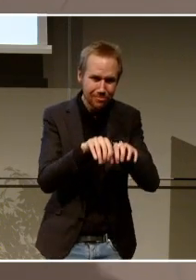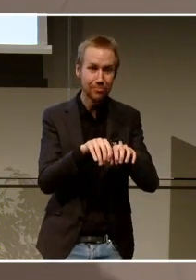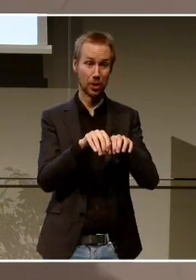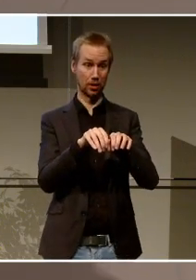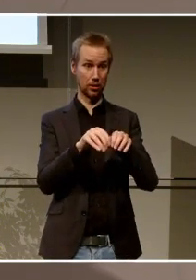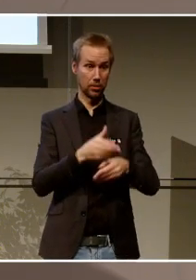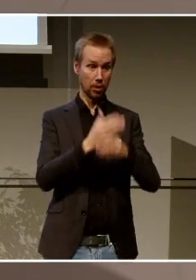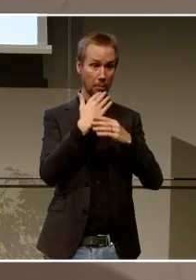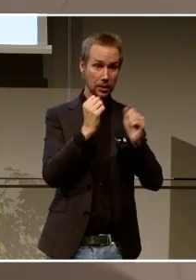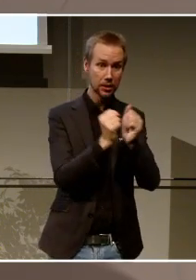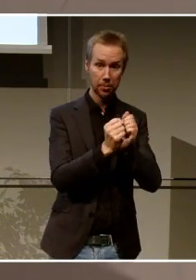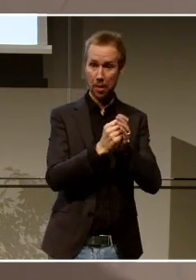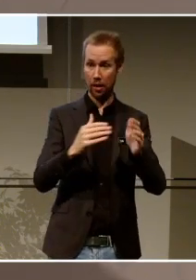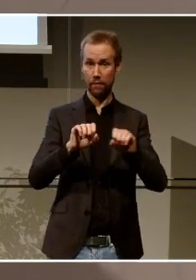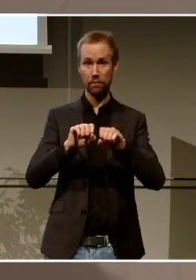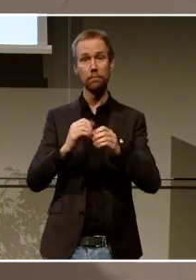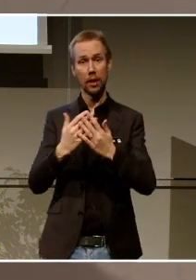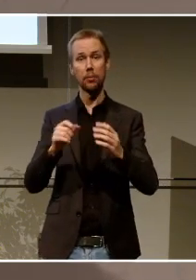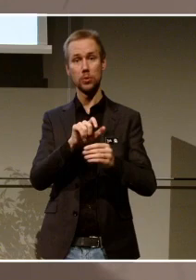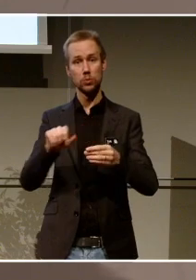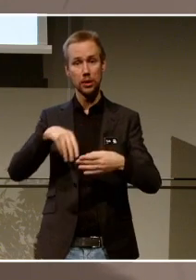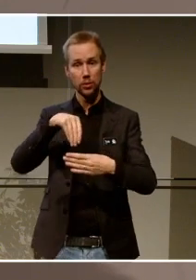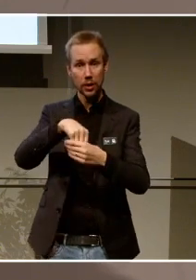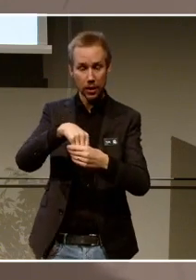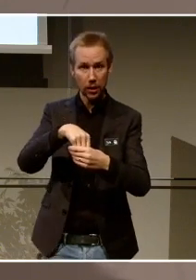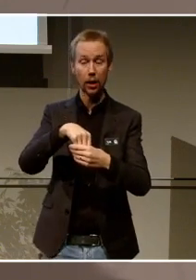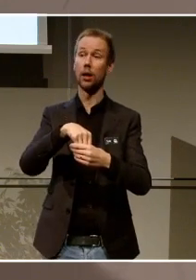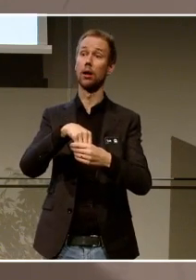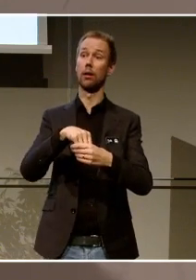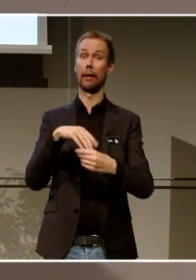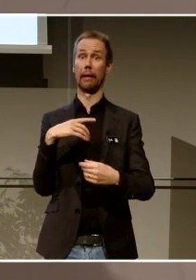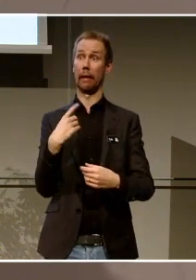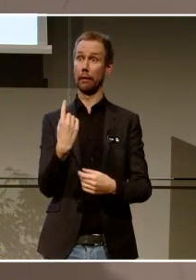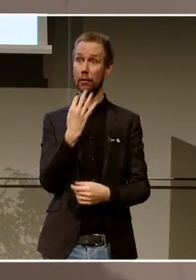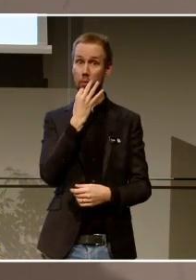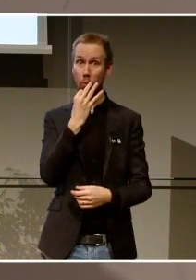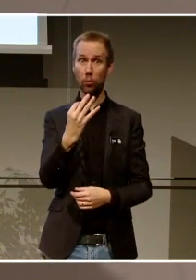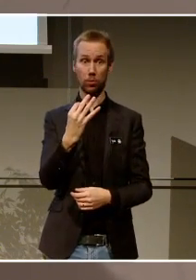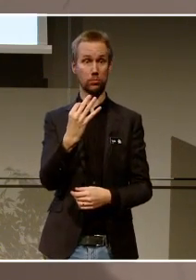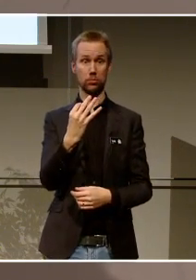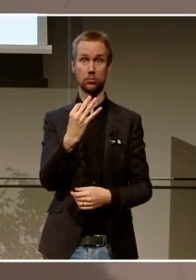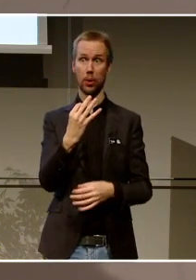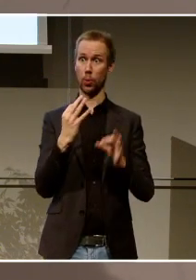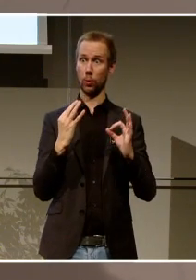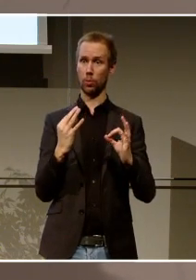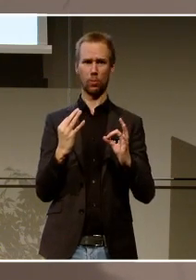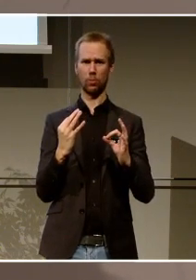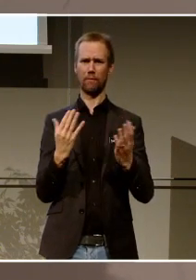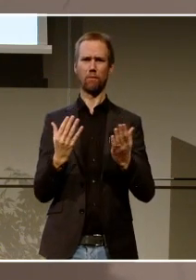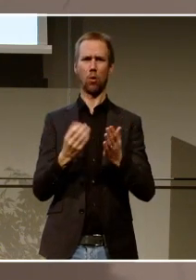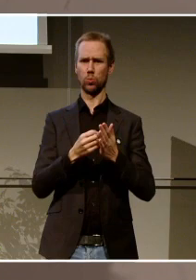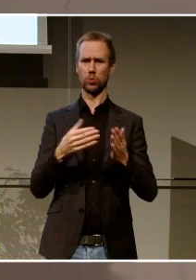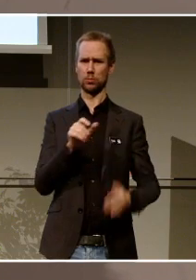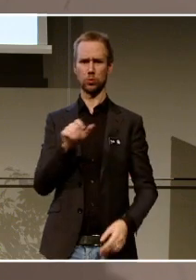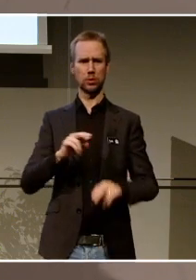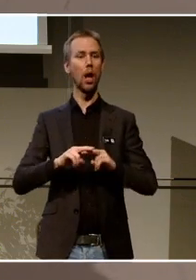fortare framåt. En sån fråga är ju, vad är det som upplevs som säkert och gör att människor använder det här? Vad är